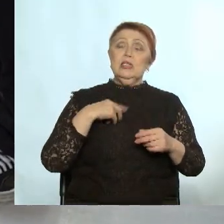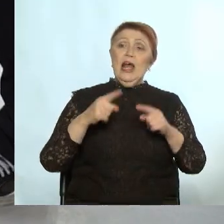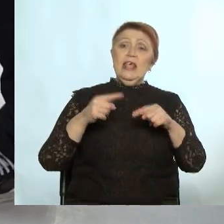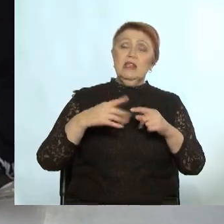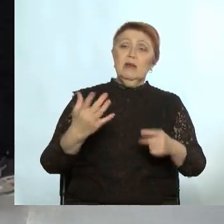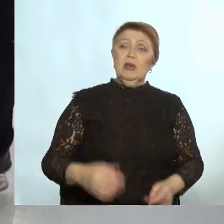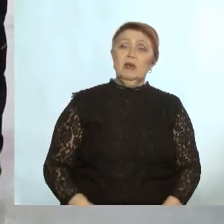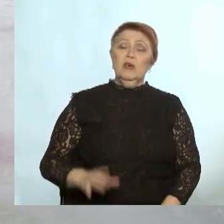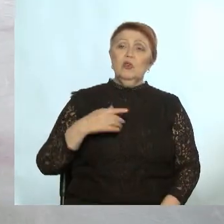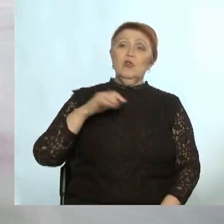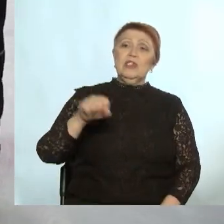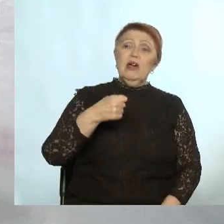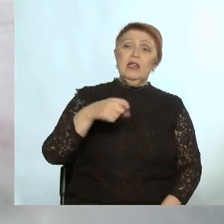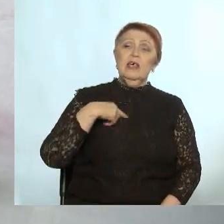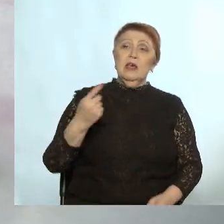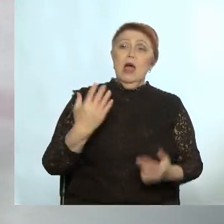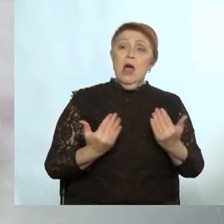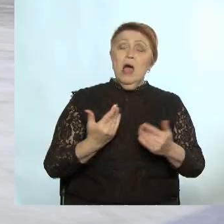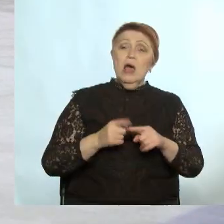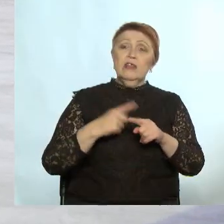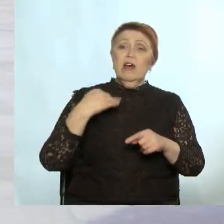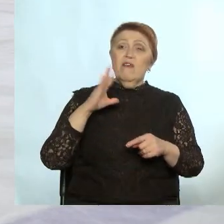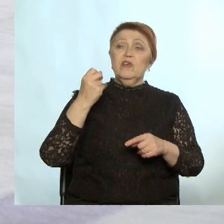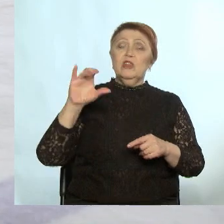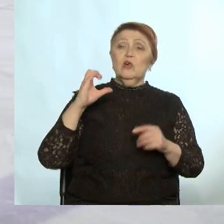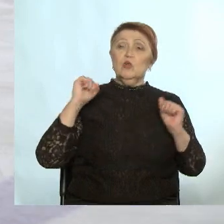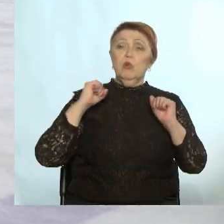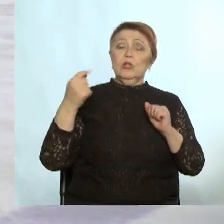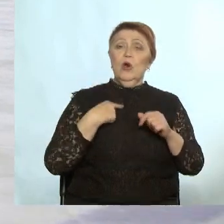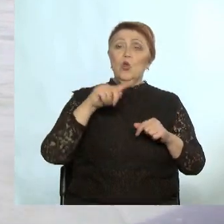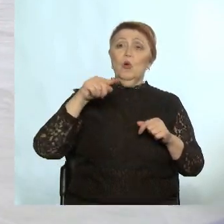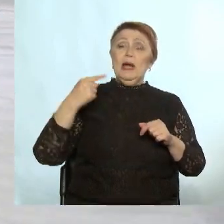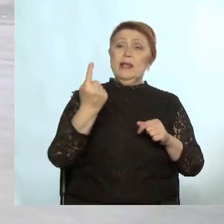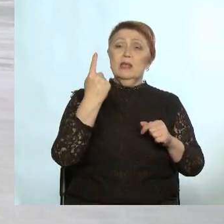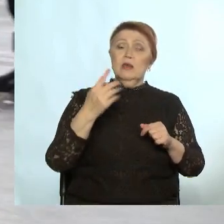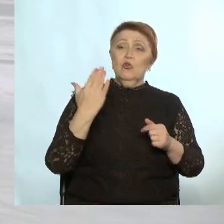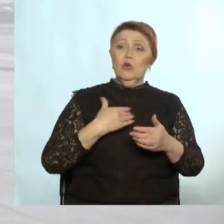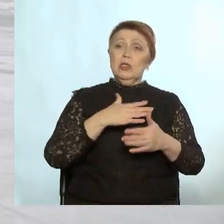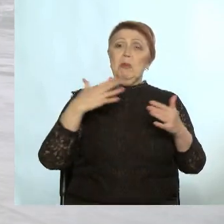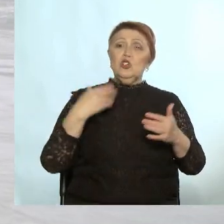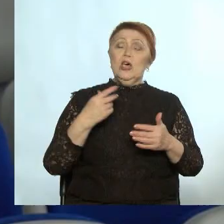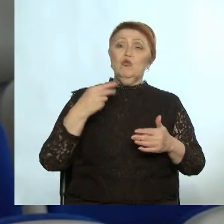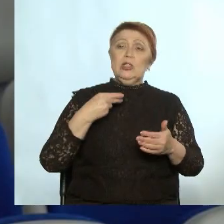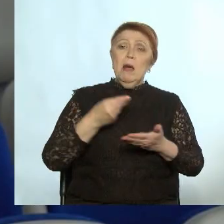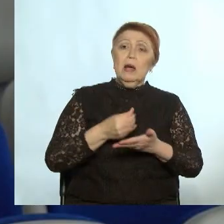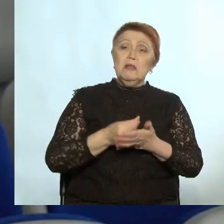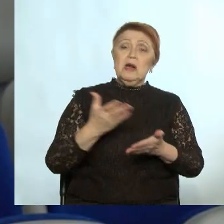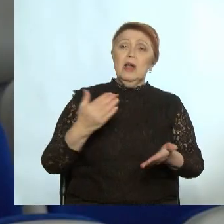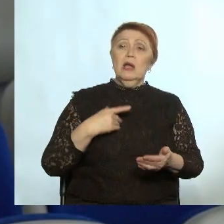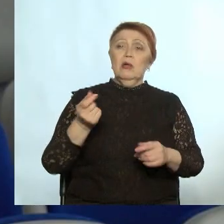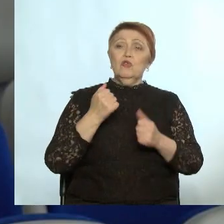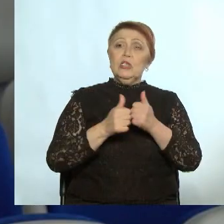то есть хоккей все-таки вид спорта номер один в нашей стране. Все знают, какие гонорары сейчас все, и поэтому, ну, сложно очень с родителями. Каждый тренер